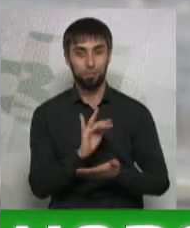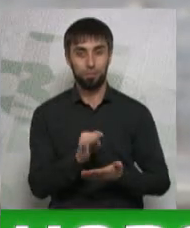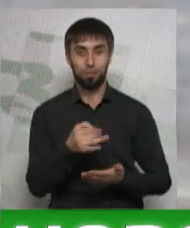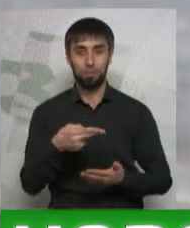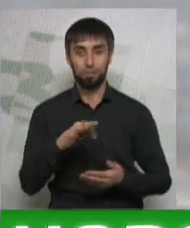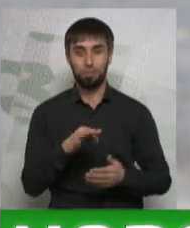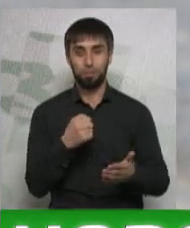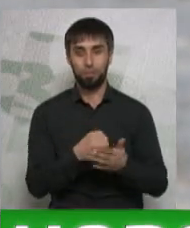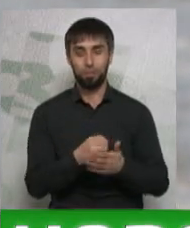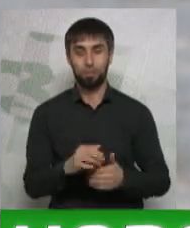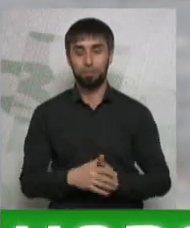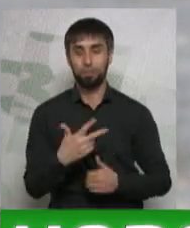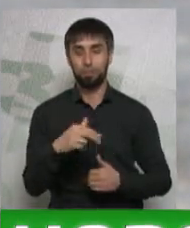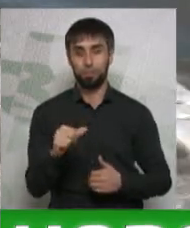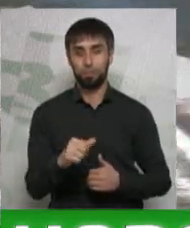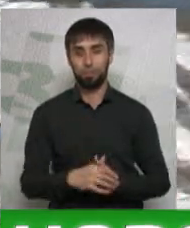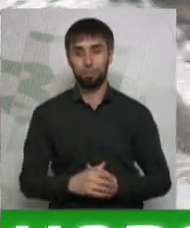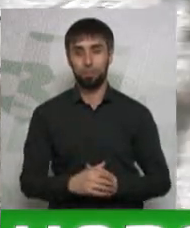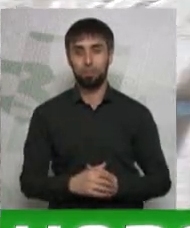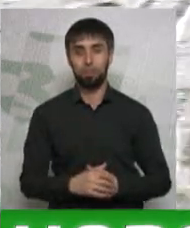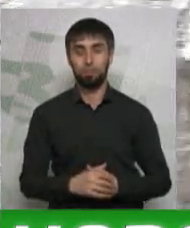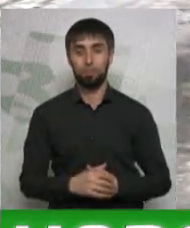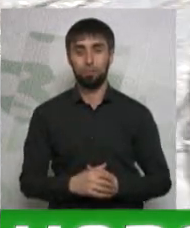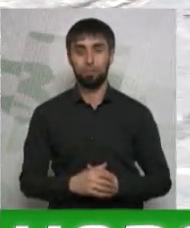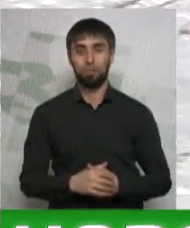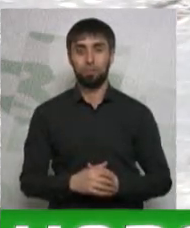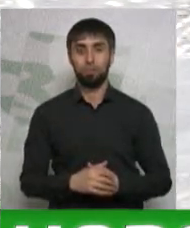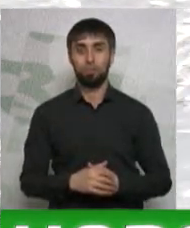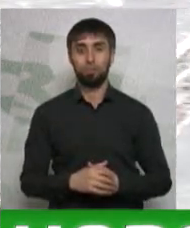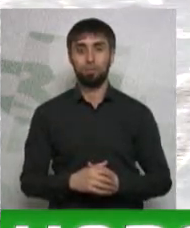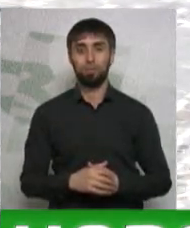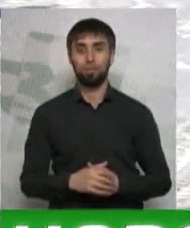курсирует с получасовым интервалом. Зелимхан Кулоев, Акрамат Досхоев, Новости 24.